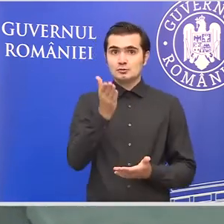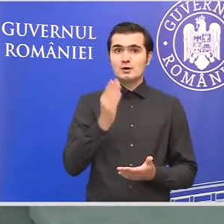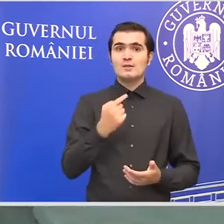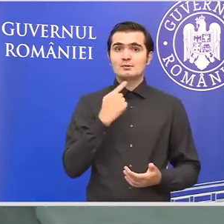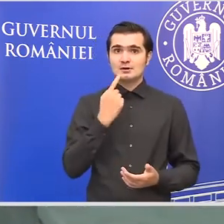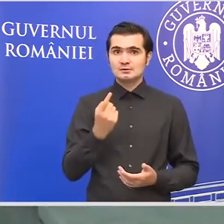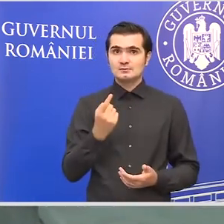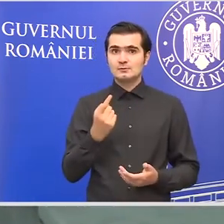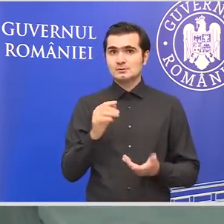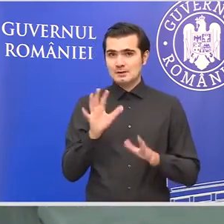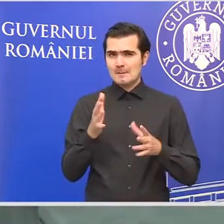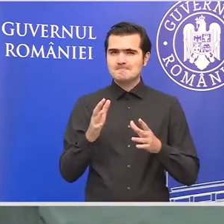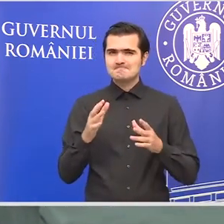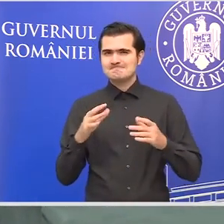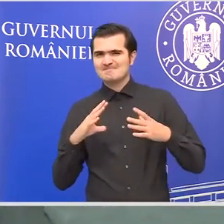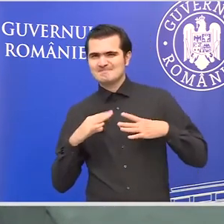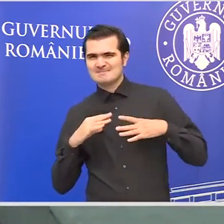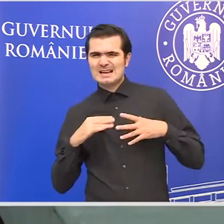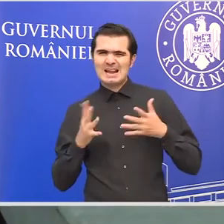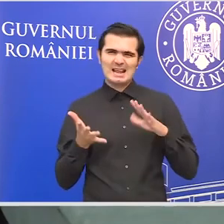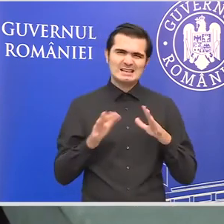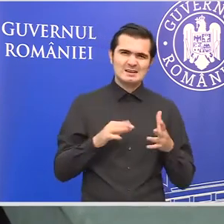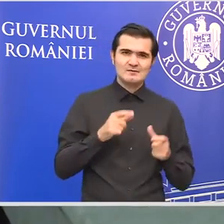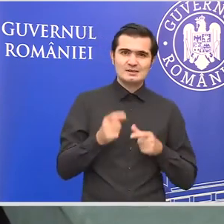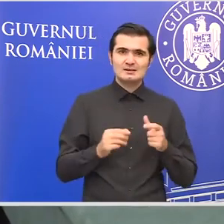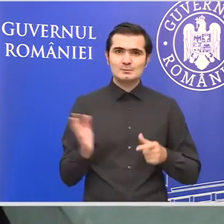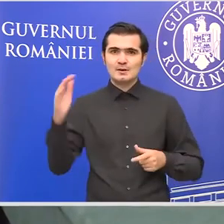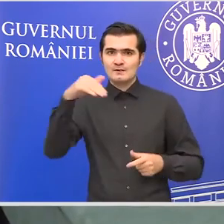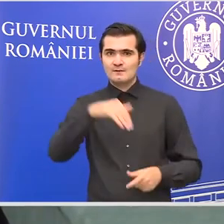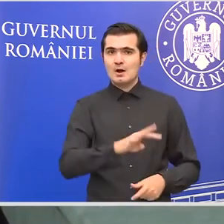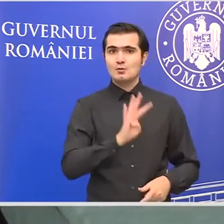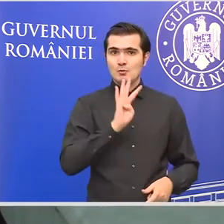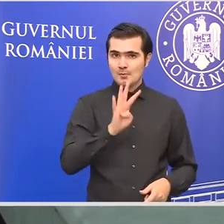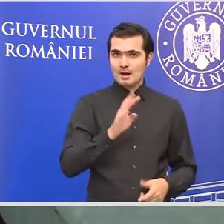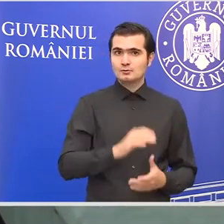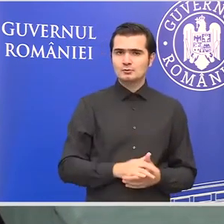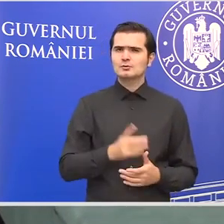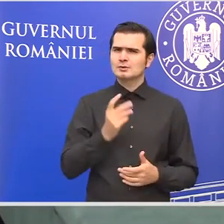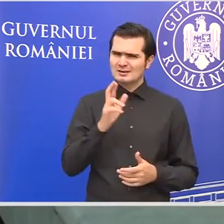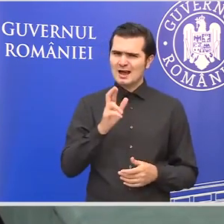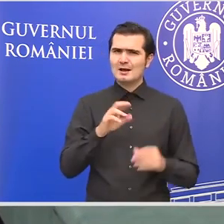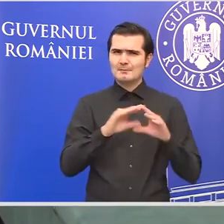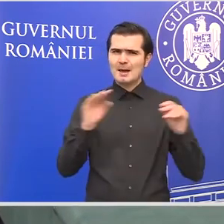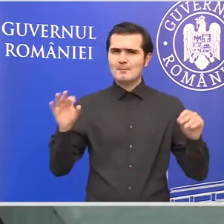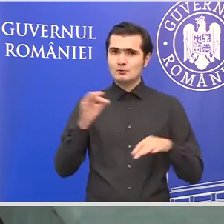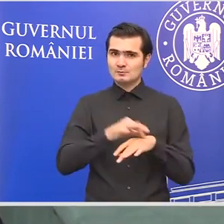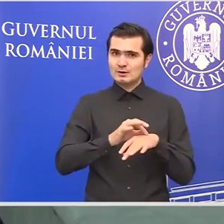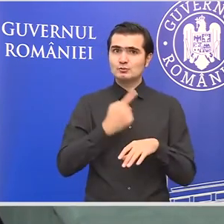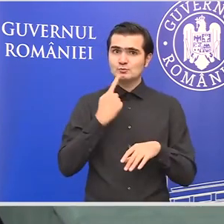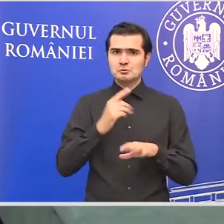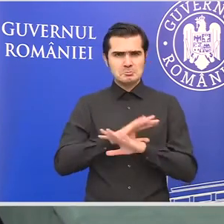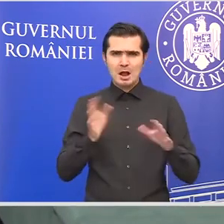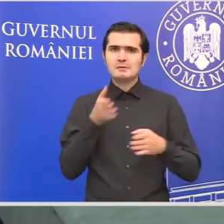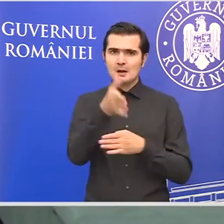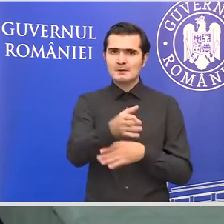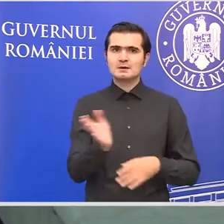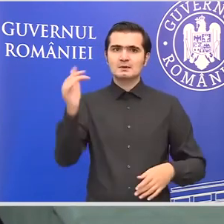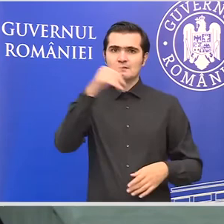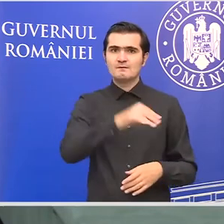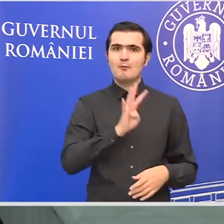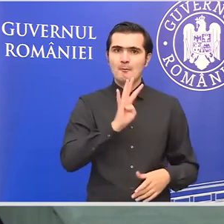fost destul de rezervați cu privire la valul 4, deși mai mulți medici au spus că am intrat deja în acest